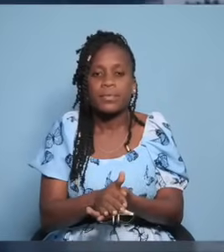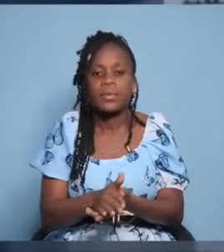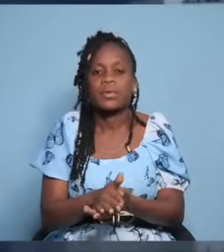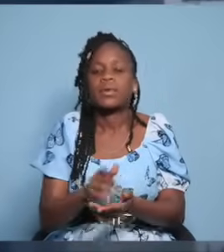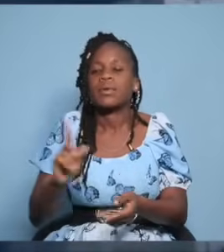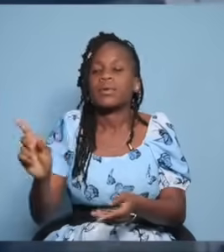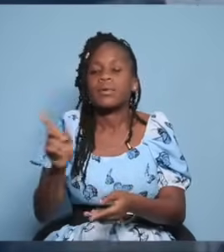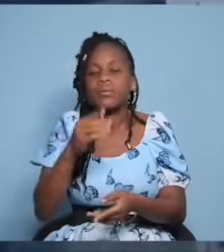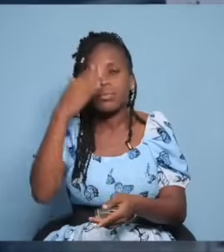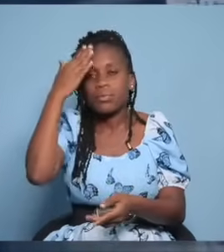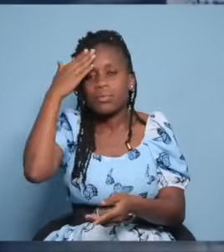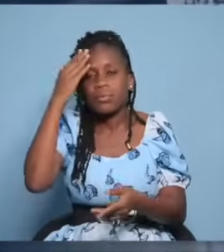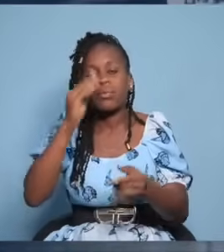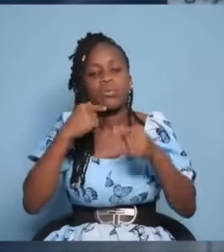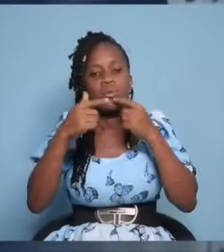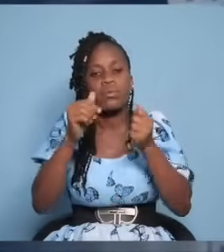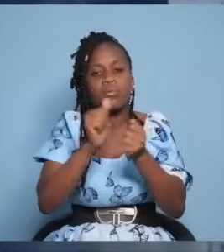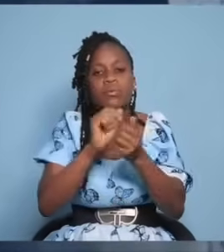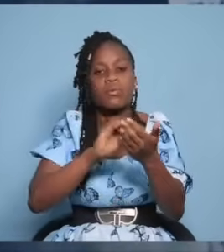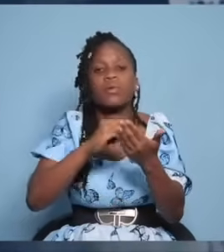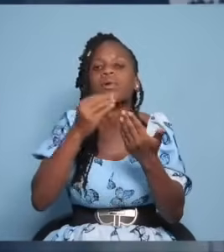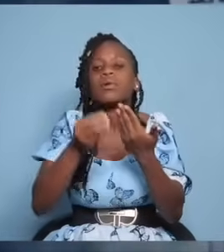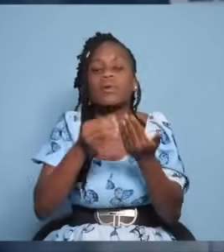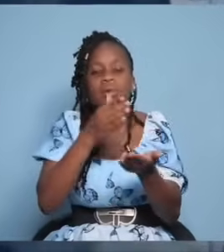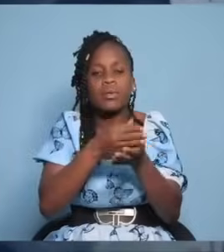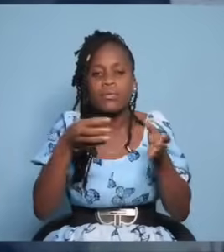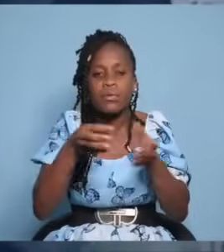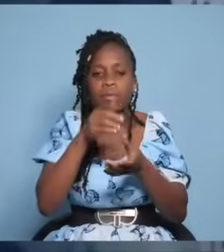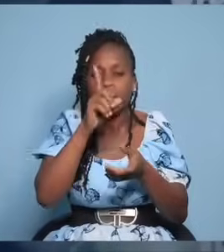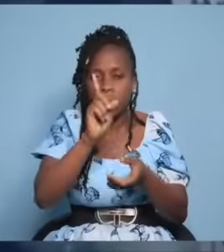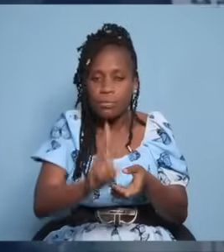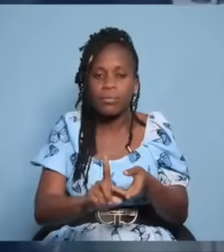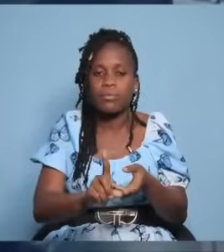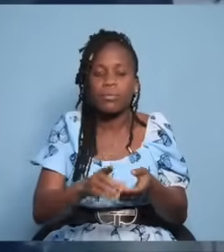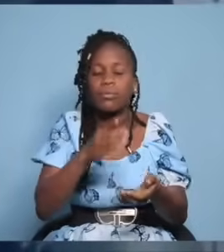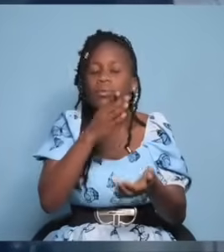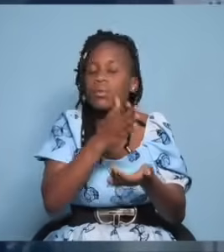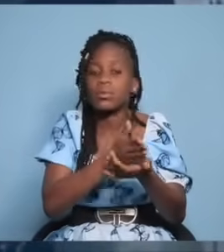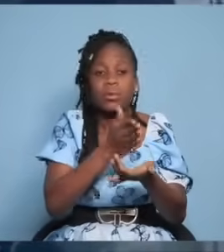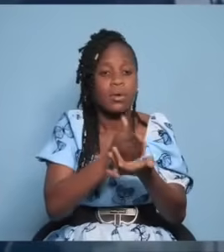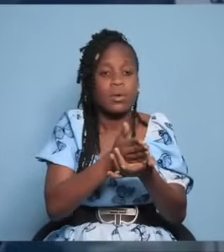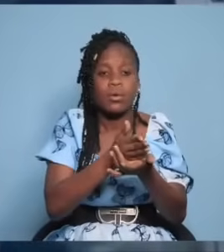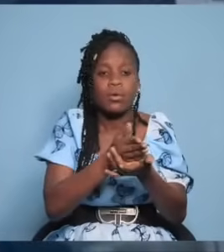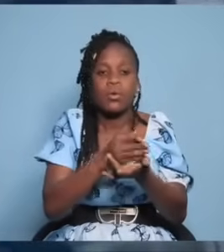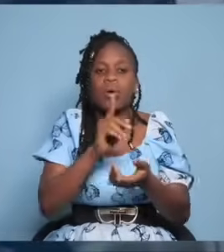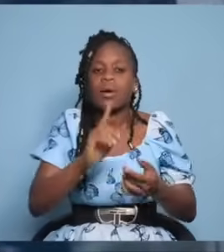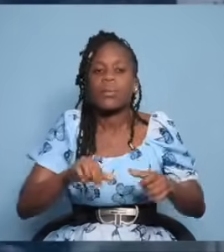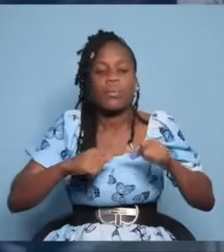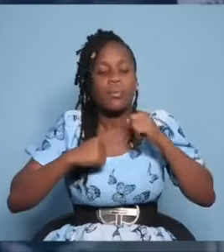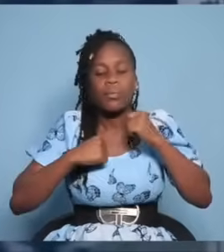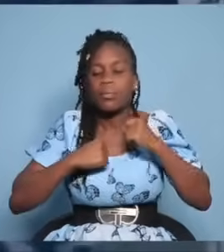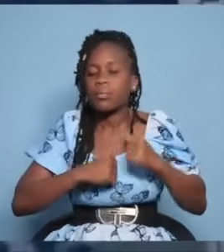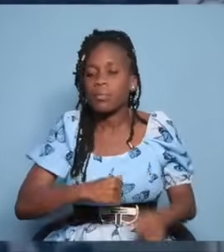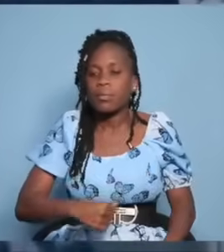Haikujulikana wanaongea vitu gani kwenye hivyo vikao, lakini kulikuwa kama kuna diplomatic meeting, kama kuna kikao cha